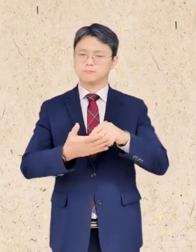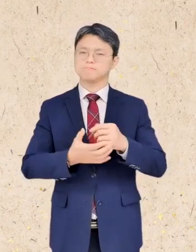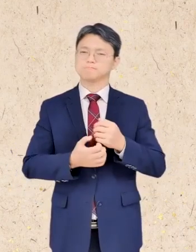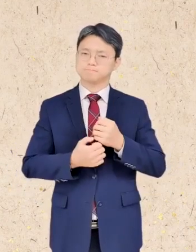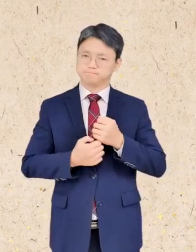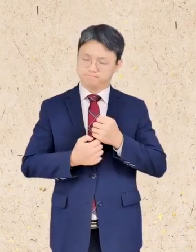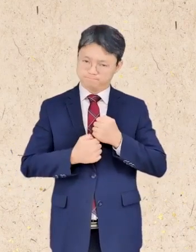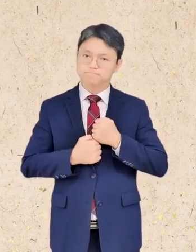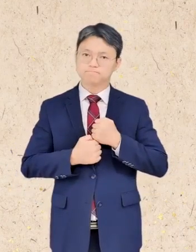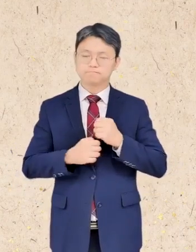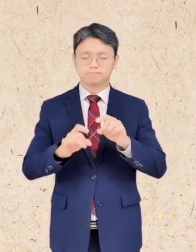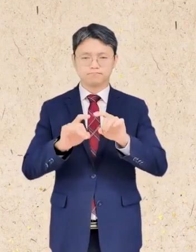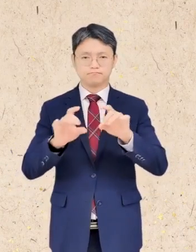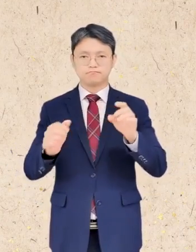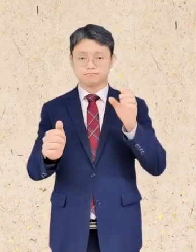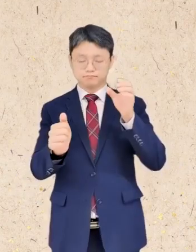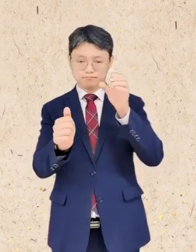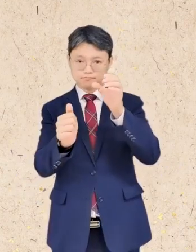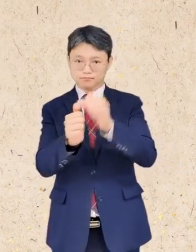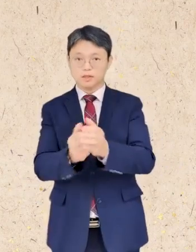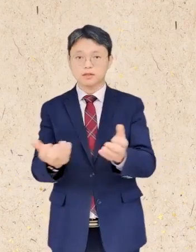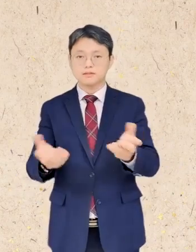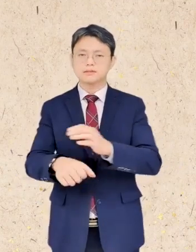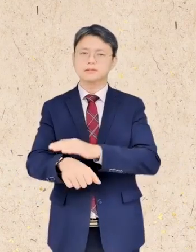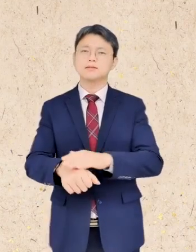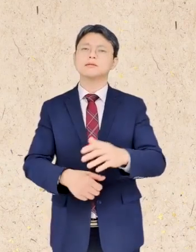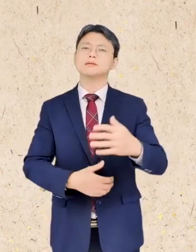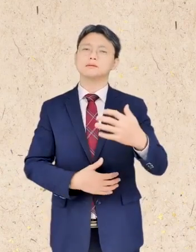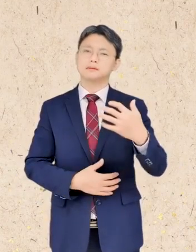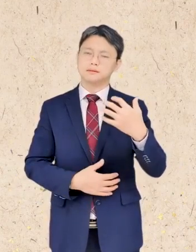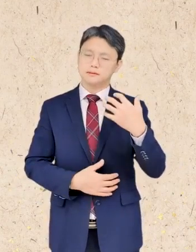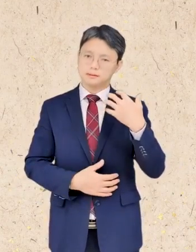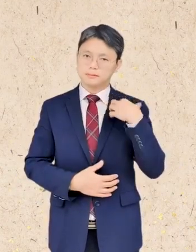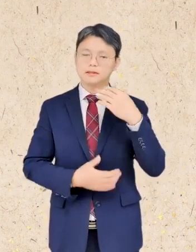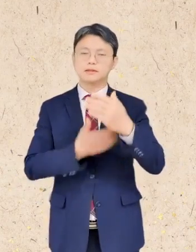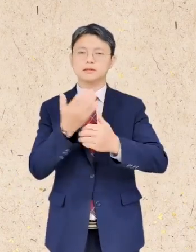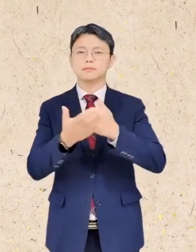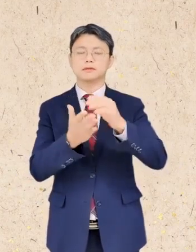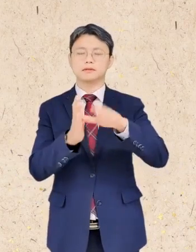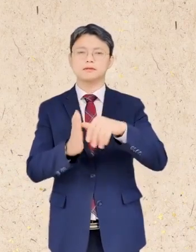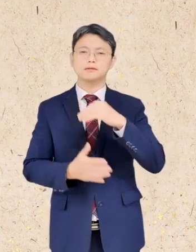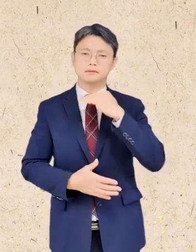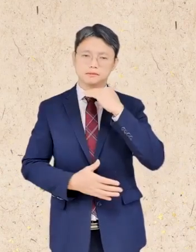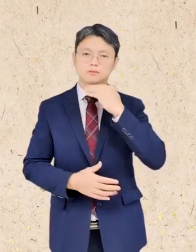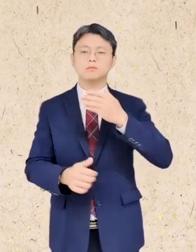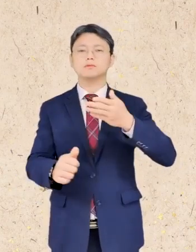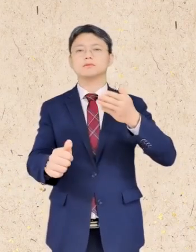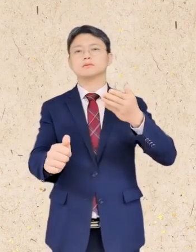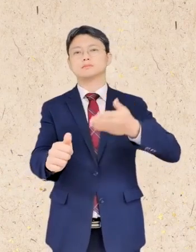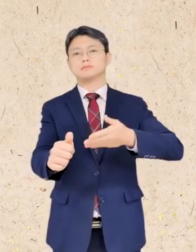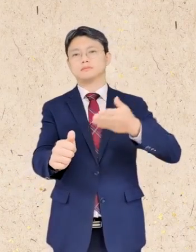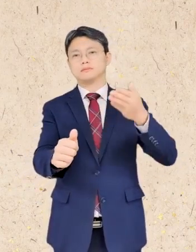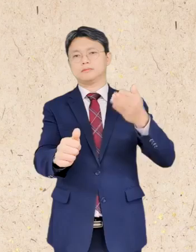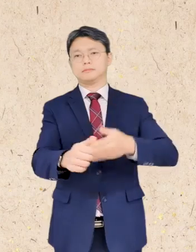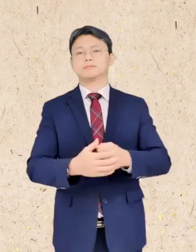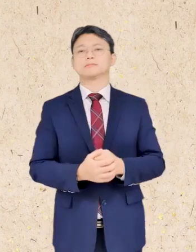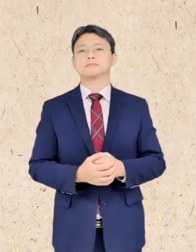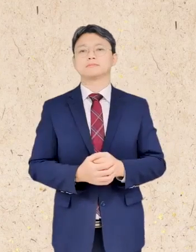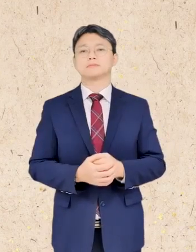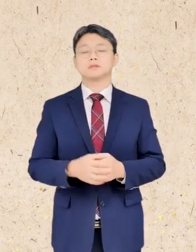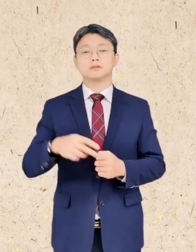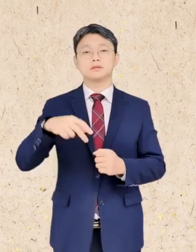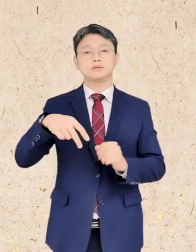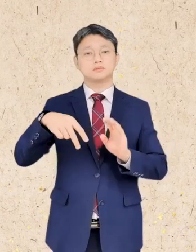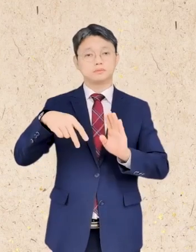하나님에 대한 마음을 지키고요, 각자에게 주어진 생업을 잘 감당하면서 하나님의 때를 기다릴 것을 권면한